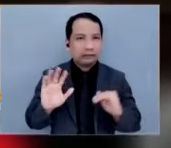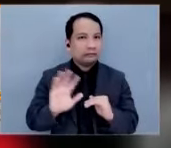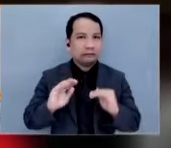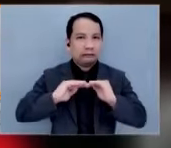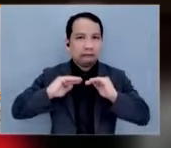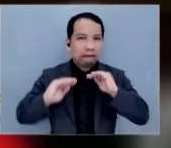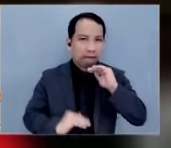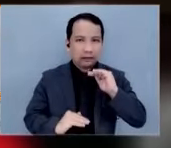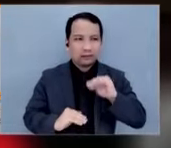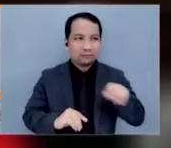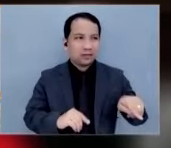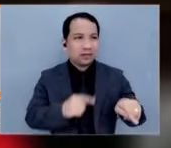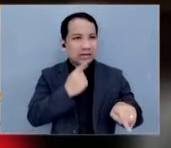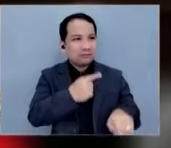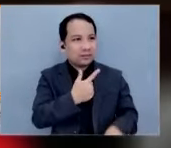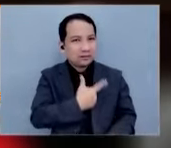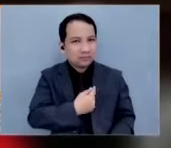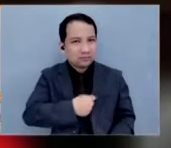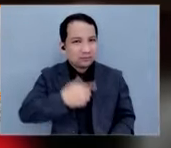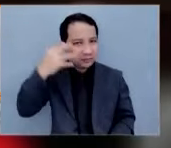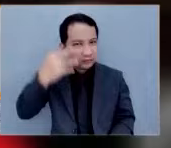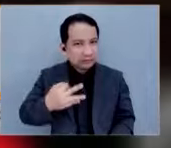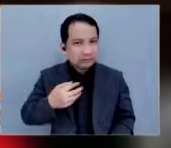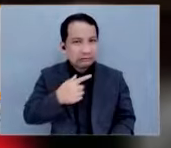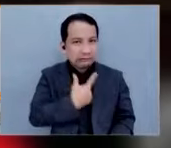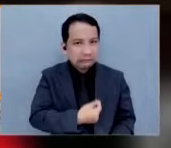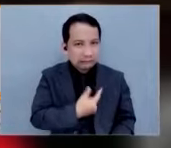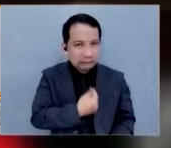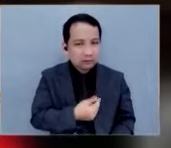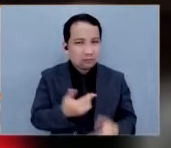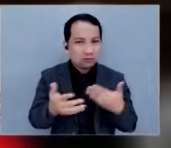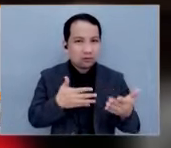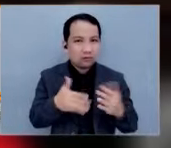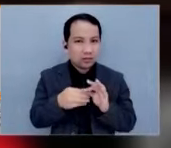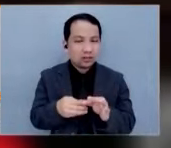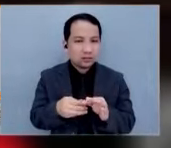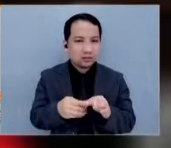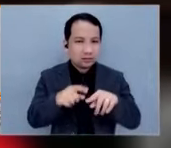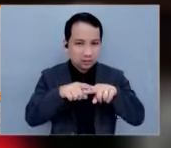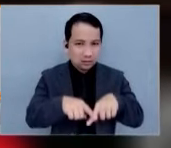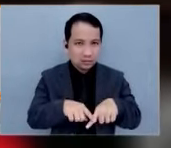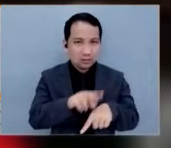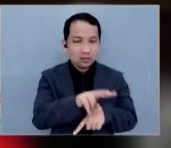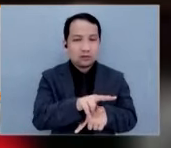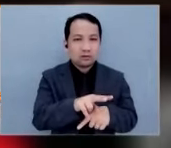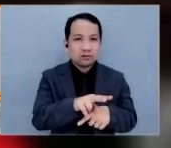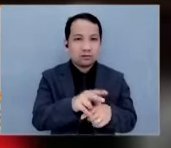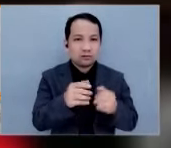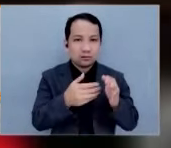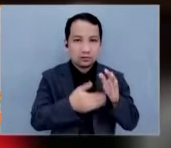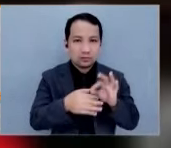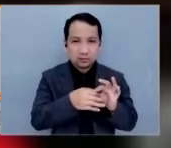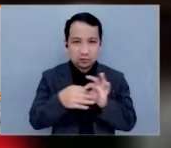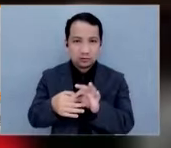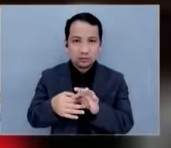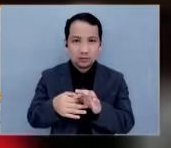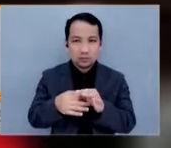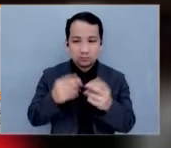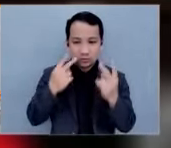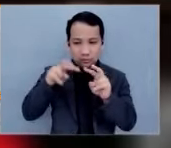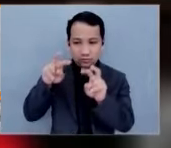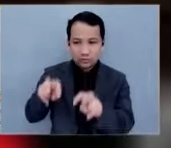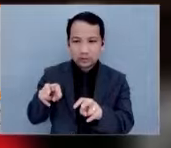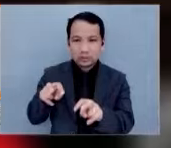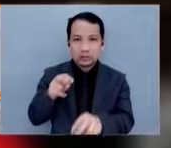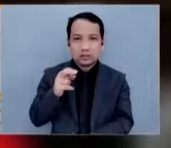ng guilty verdict si Pastor Kibuloy kahit na nakabatay lamang ang pagdinig na ito sa mga paratang ng mga testigo